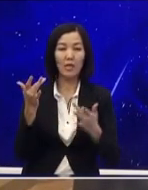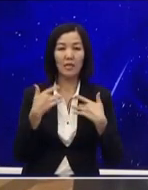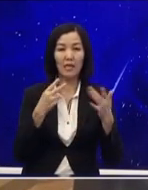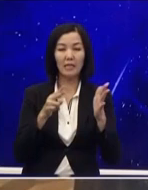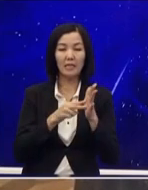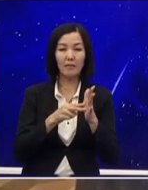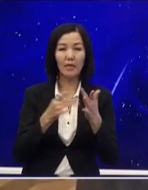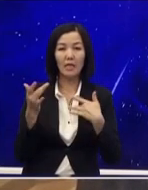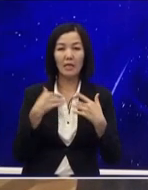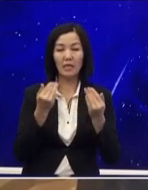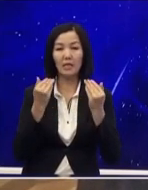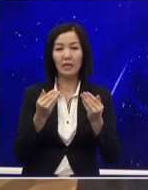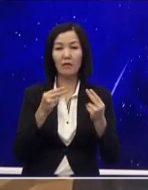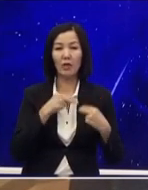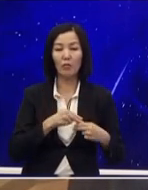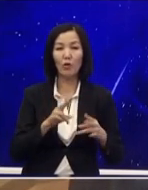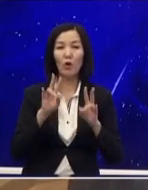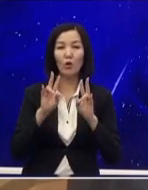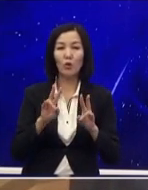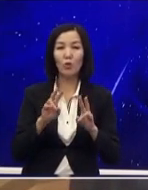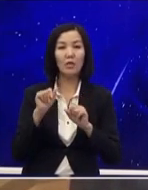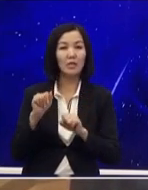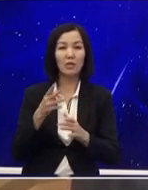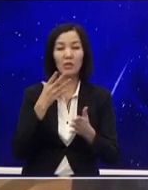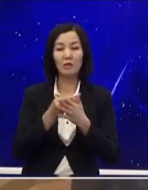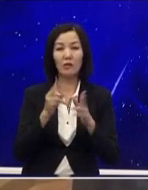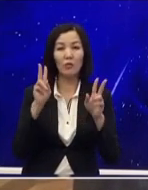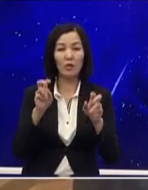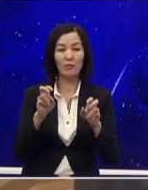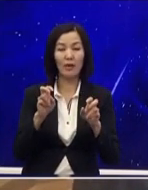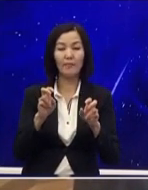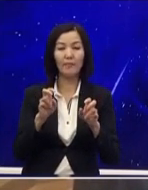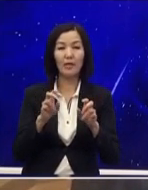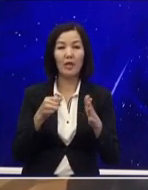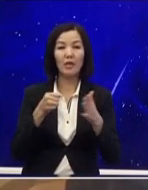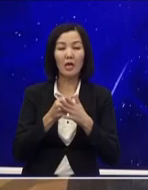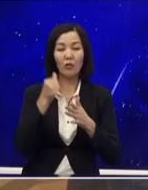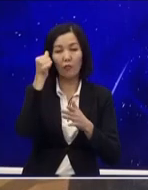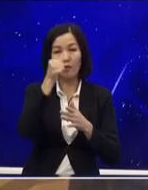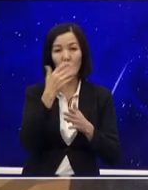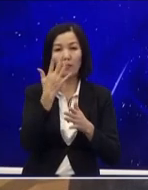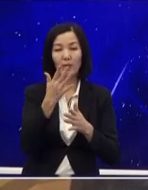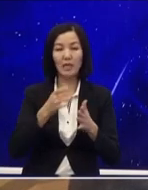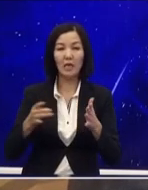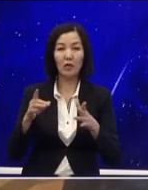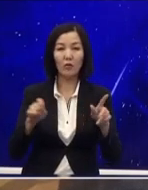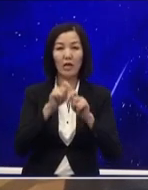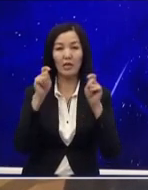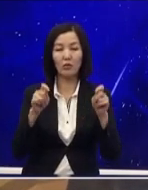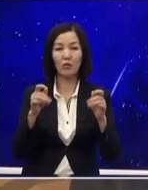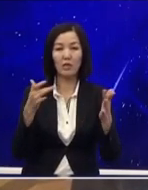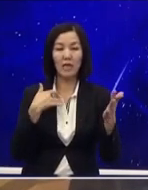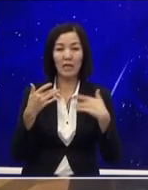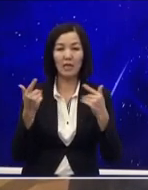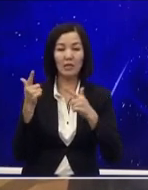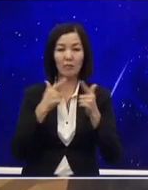в настоящий момент работают, но пока не защитили свое звание. До Нового года в 5 районах откроются театры. Сейчас в них